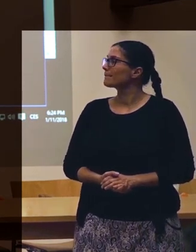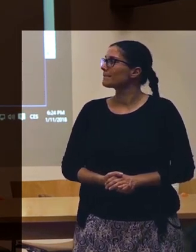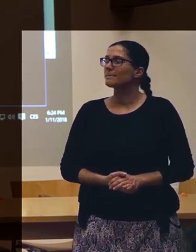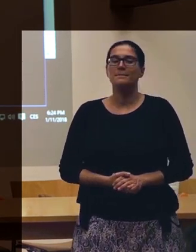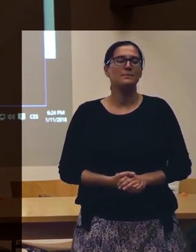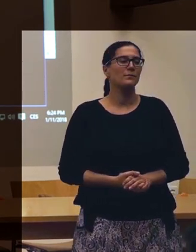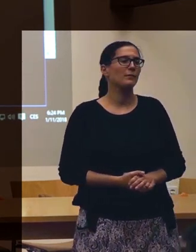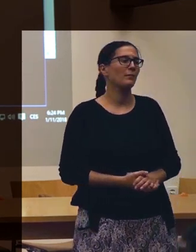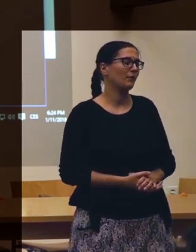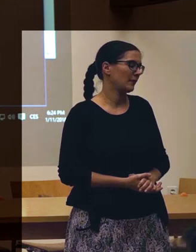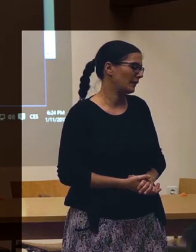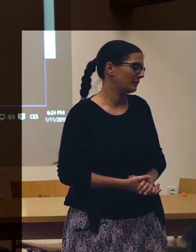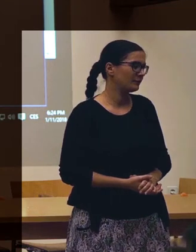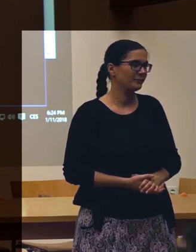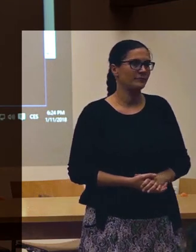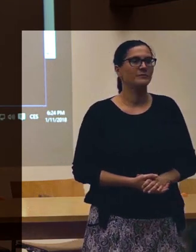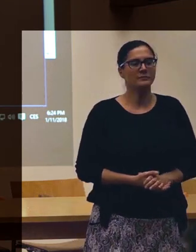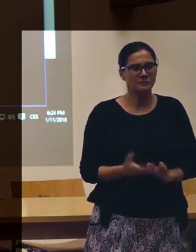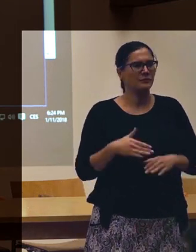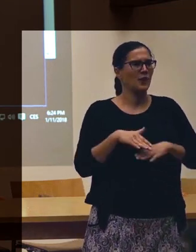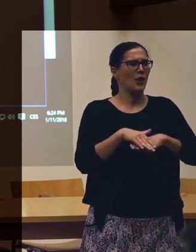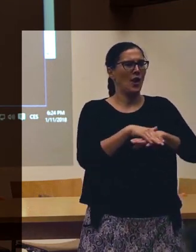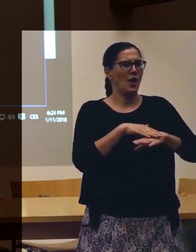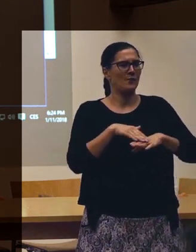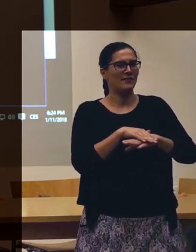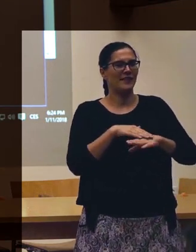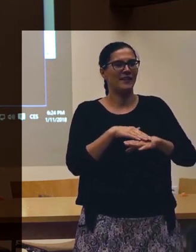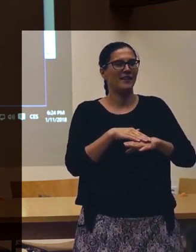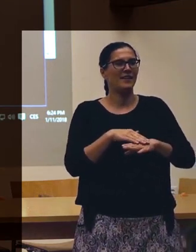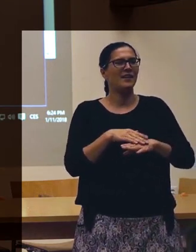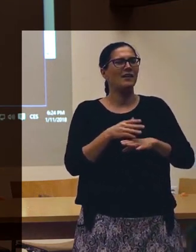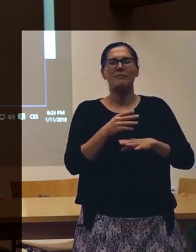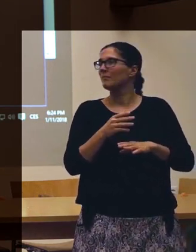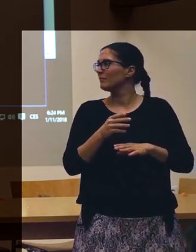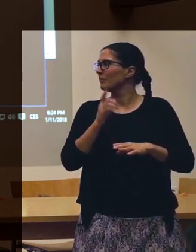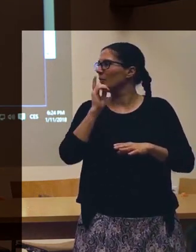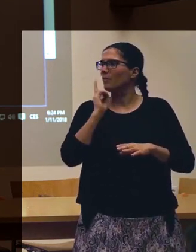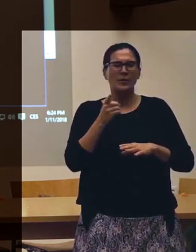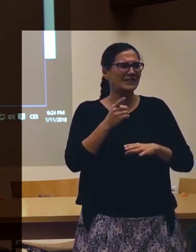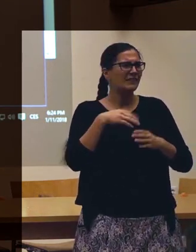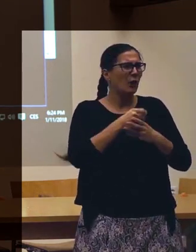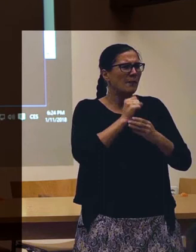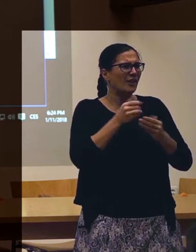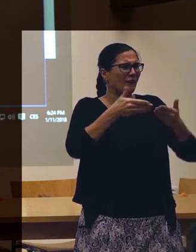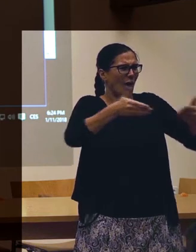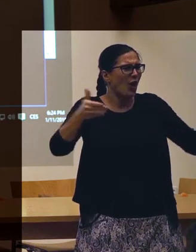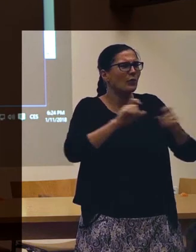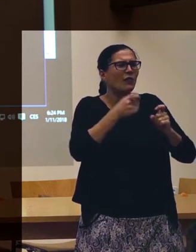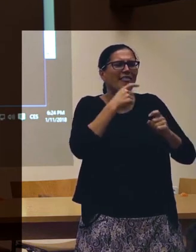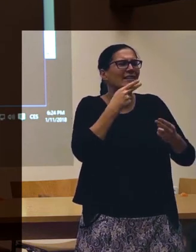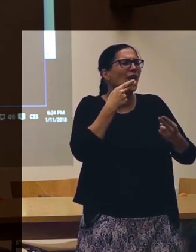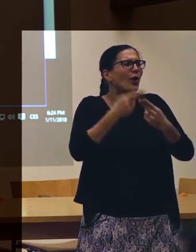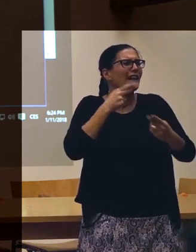Marie? Jo, tady se omlouváme, tady u toho mikrofonu budou takový desky, aby jsme zabránili echu, takže to nyní se